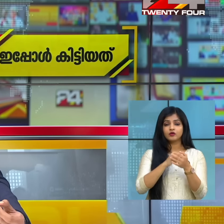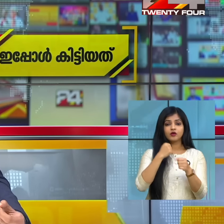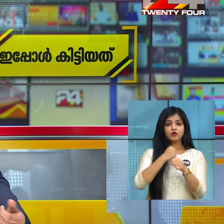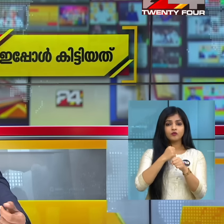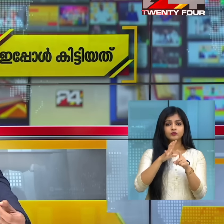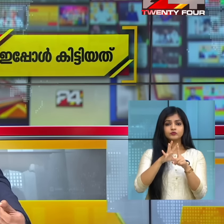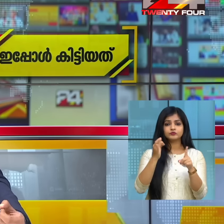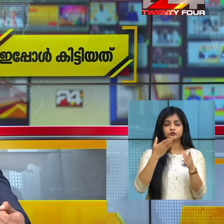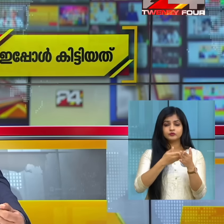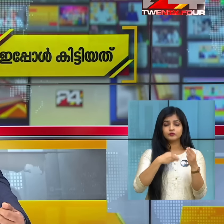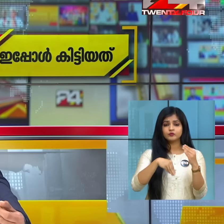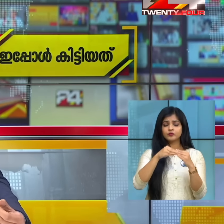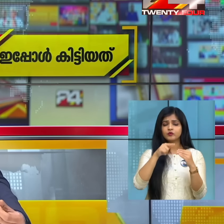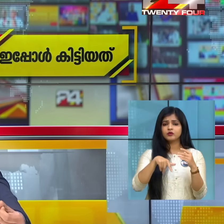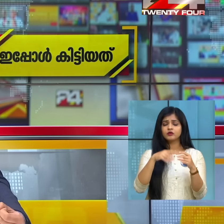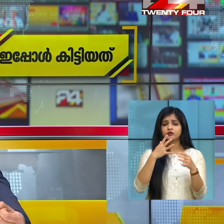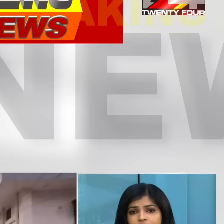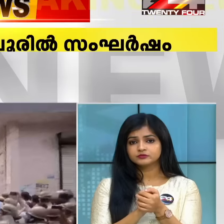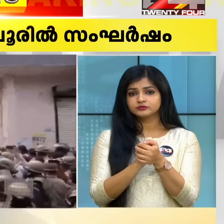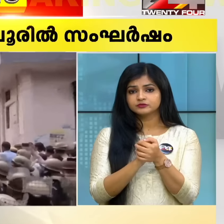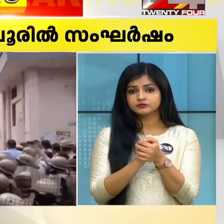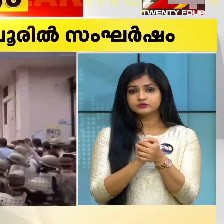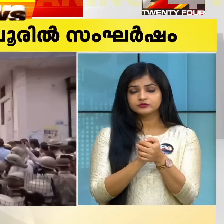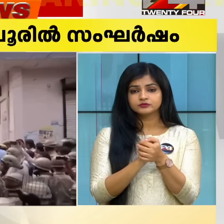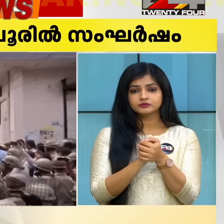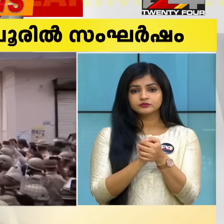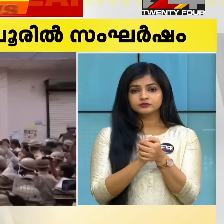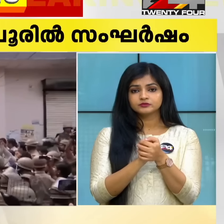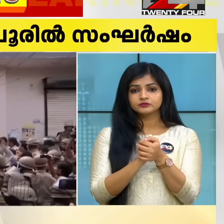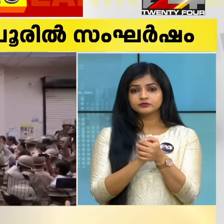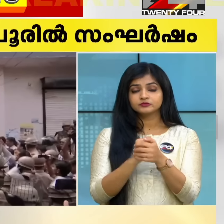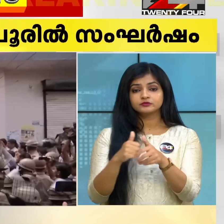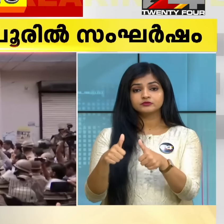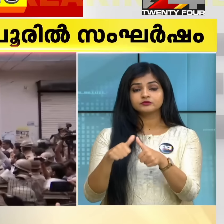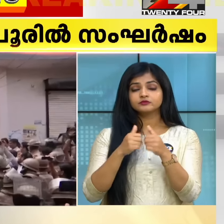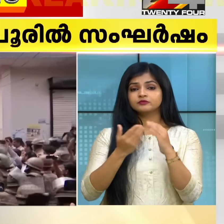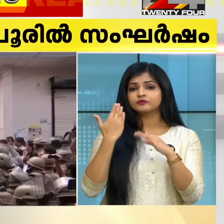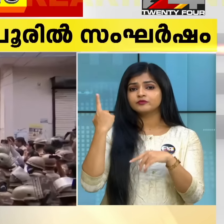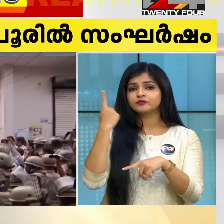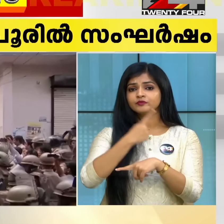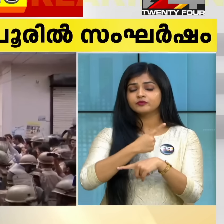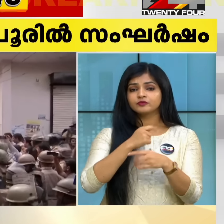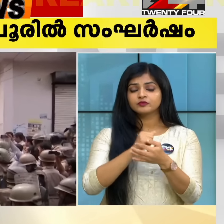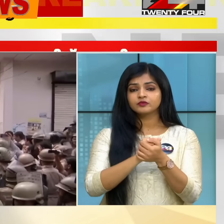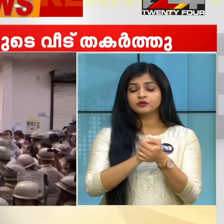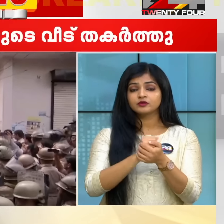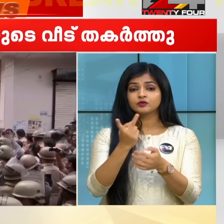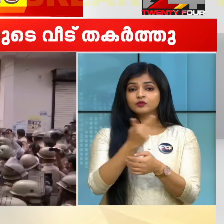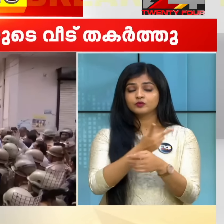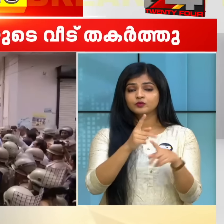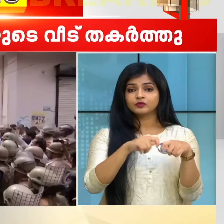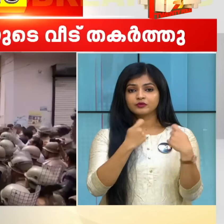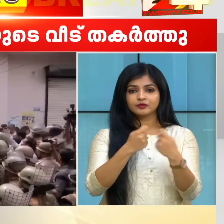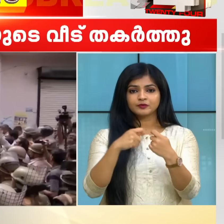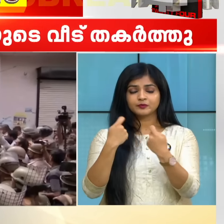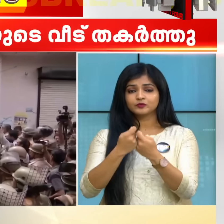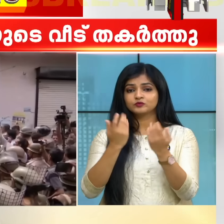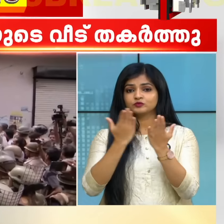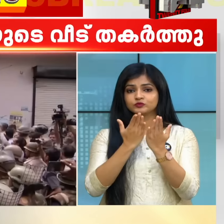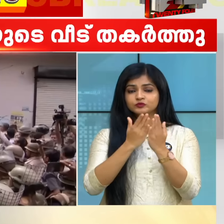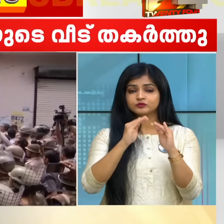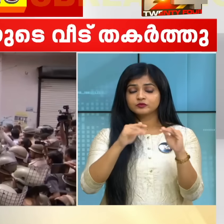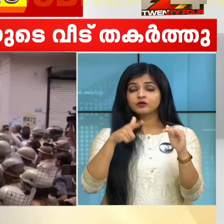വിനീത, എന്താണ് ഈ നടപടിക്ക് അടിസ്ഥാനം? വിനീത. ഉന്മേഷ്, കഴിഞ്ഞ ദിവസമാണ് ഇരു വിഭാഗങ്ങളിൽപ്പെട്ട വിദ്യാർത്ഥികൾ തമ്മിൽ